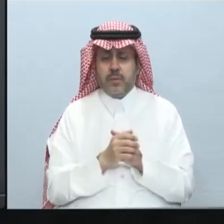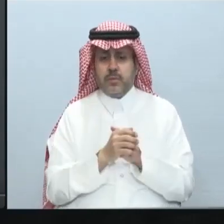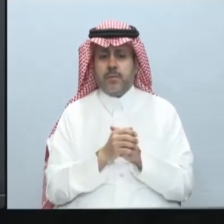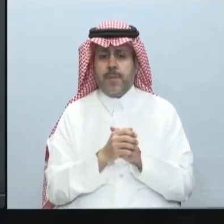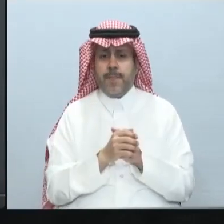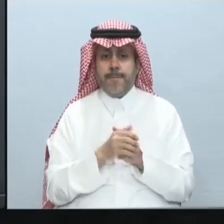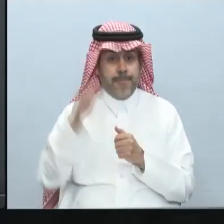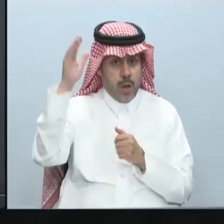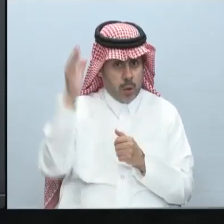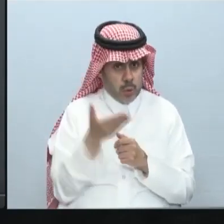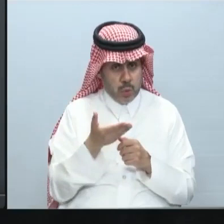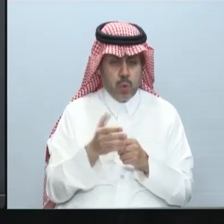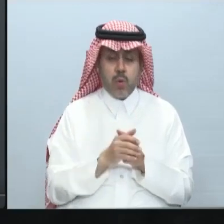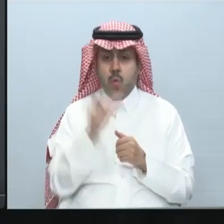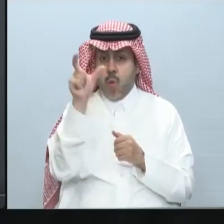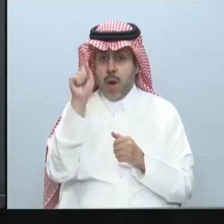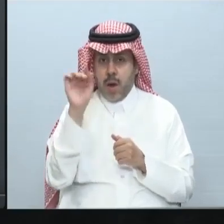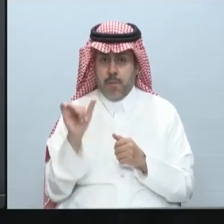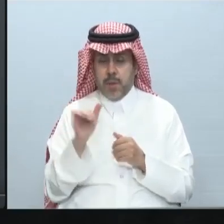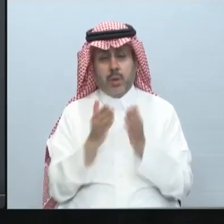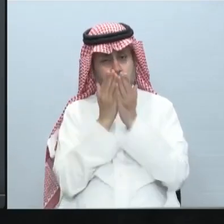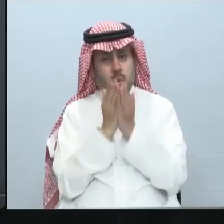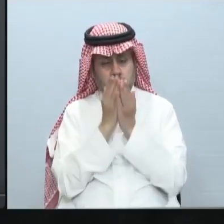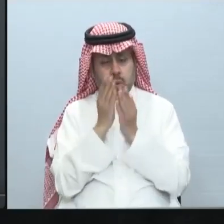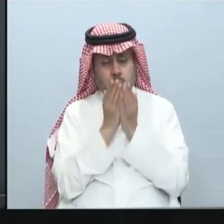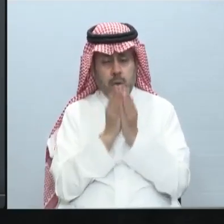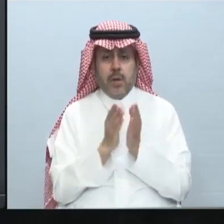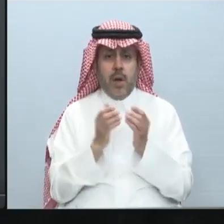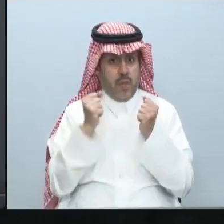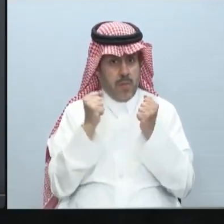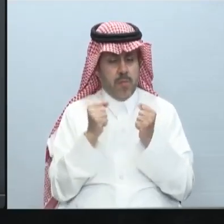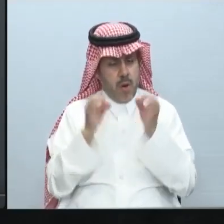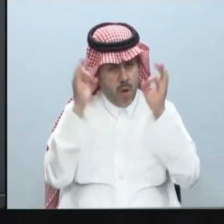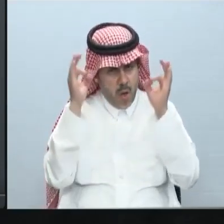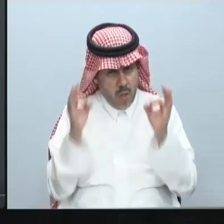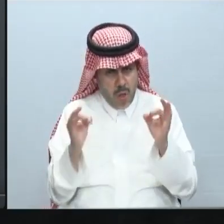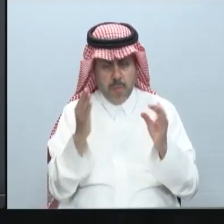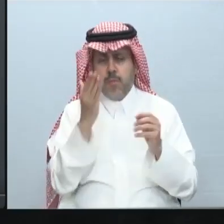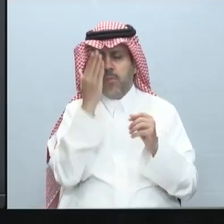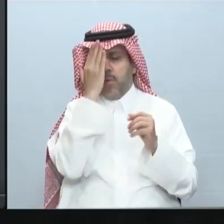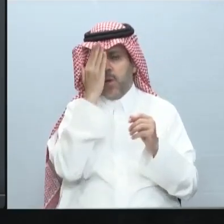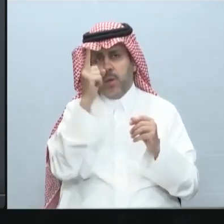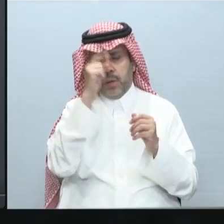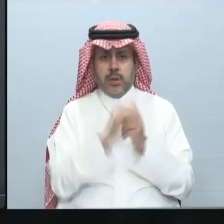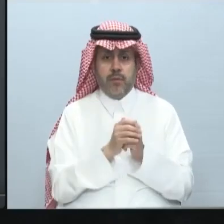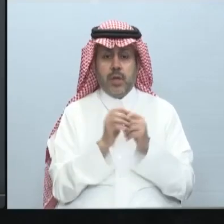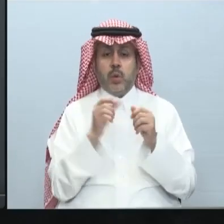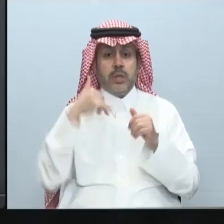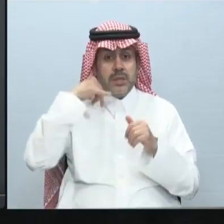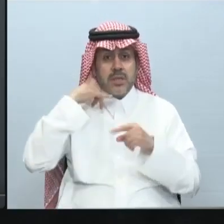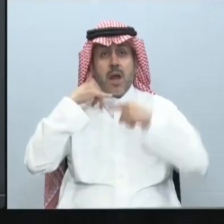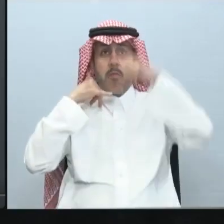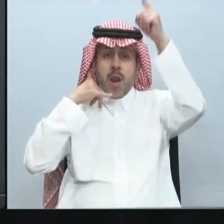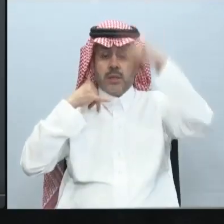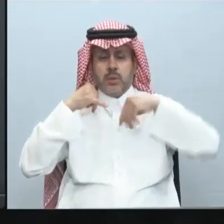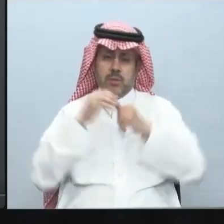الانبياء لله سبحانه وتعالى بهذا الدعاء العظيم فانه هو الوصل العظيم بين العبد وبين الله